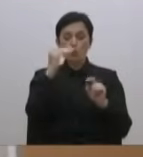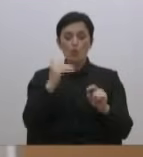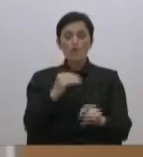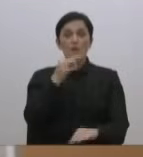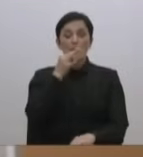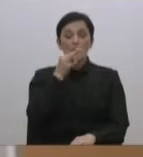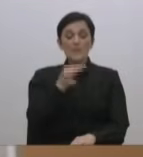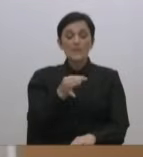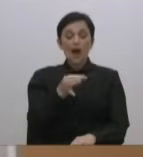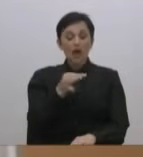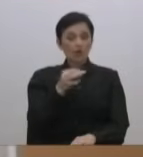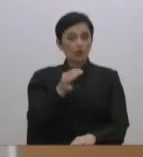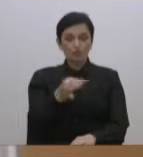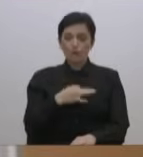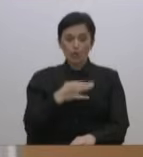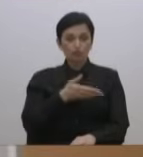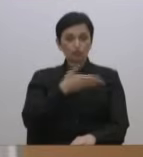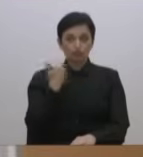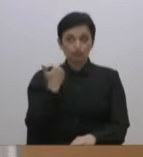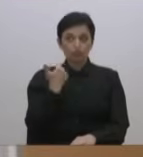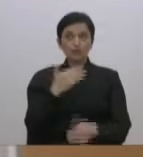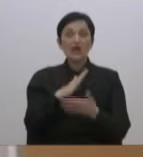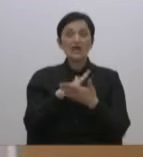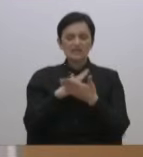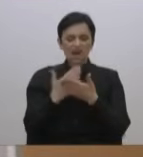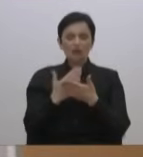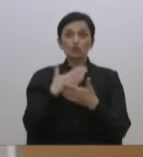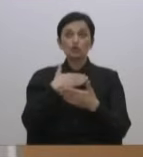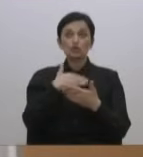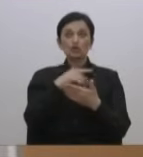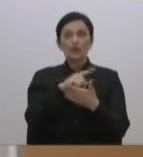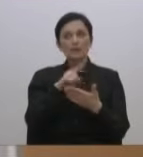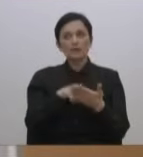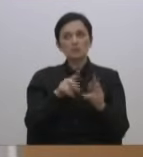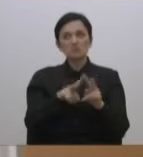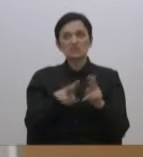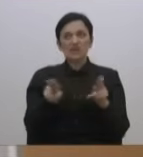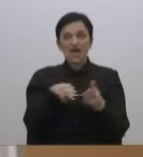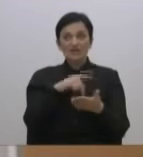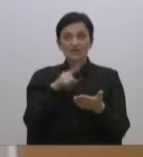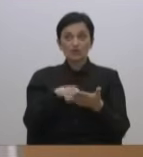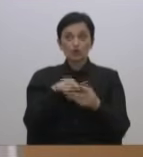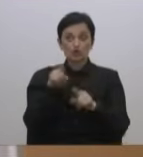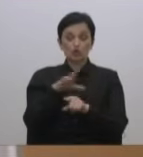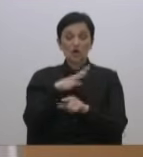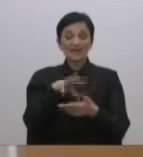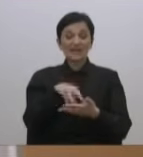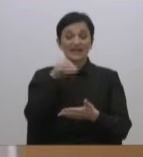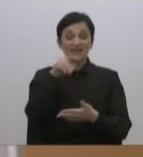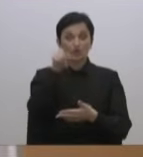ამ მუხლობრივ შეკითხვას არ გაეცით. თუმცა ნაწილობრივ ჩემი შეკითხვის მსგავსი შეკითხვა რომ მქონდა